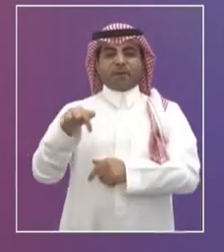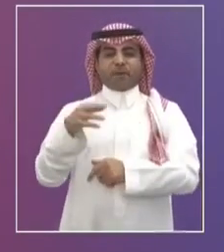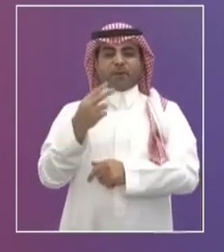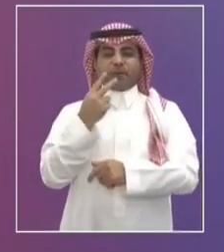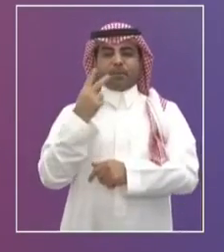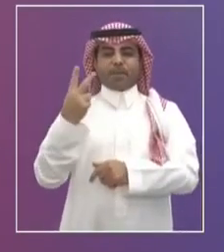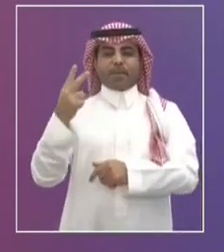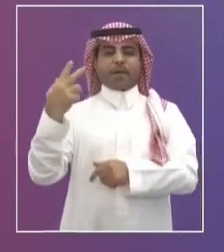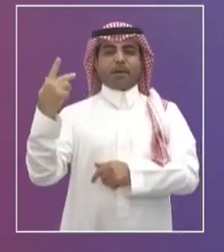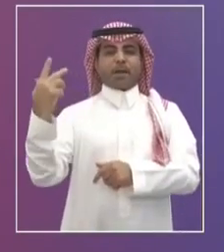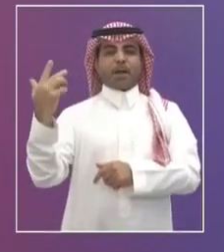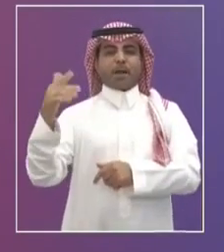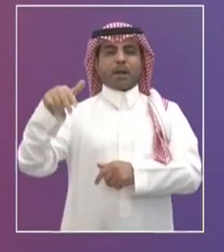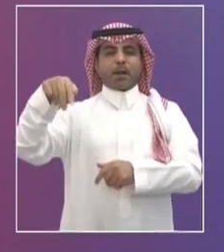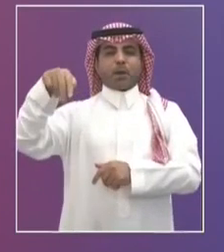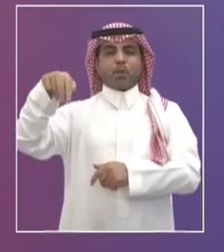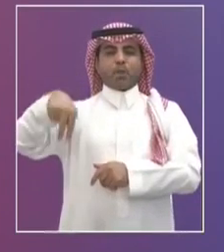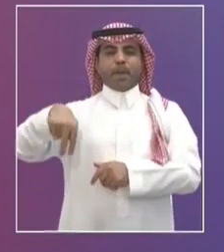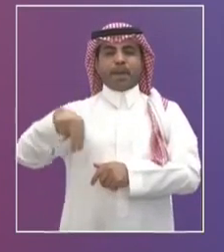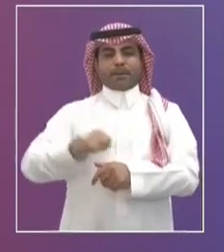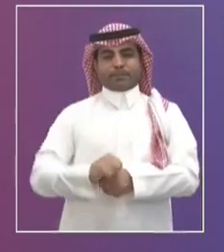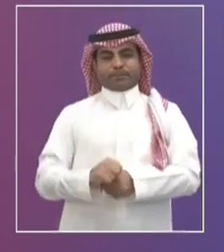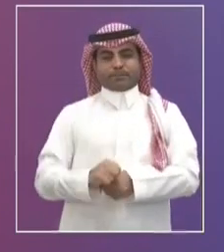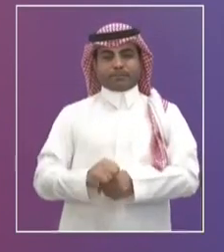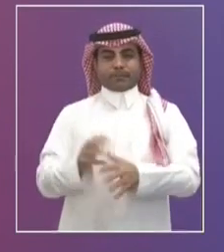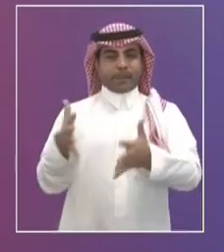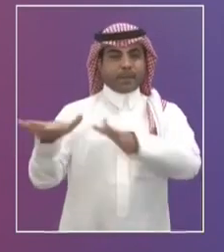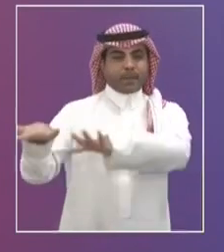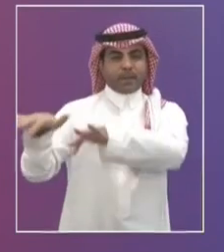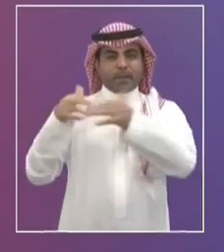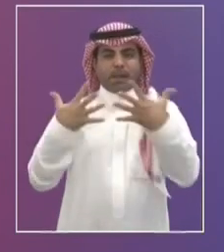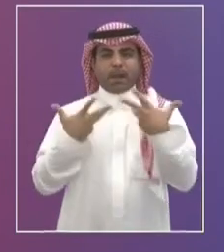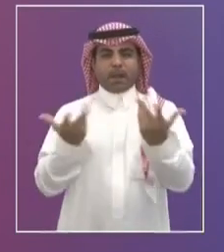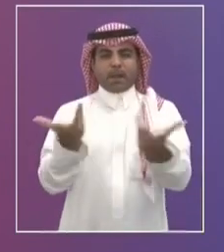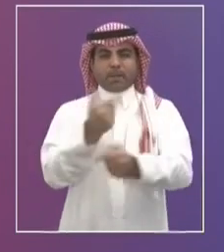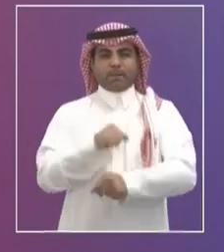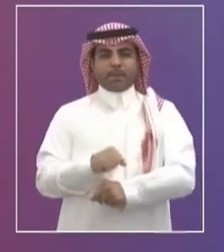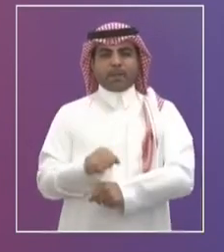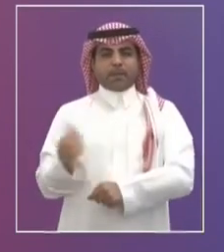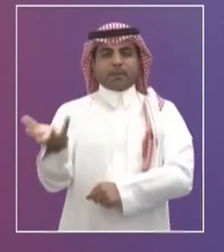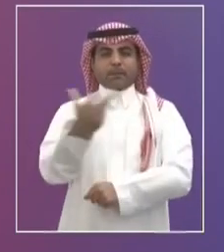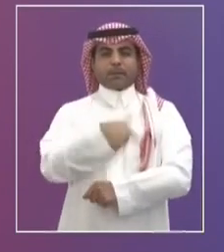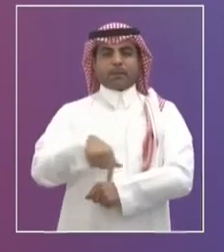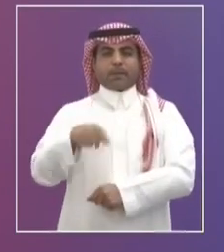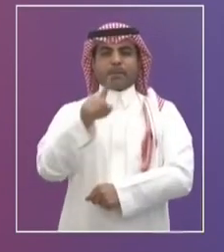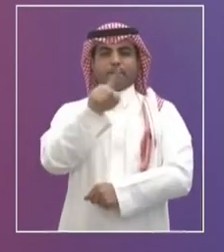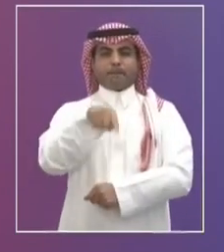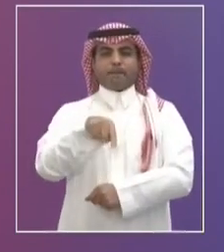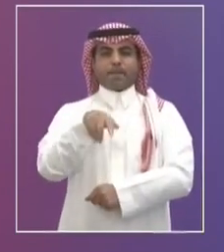وحتى اليوم. حالات التعافي بحمد الله في ازدياد،